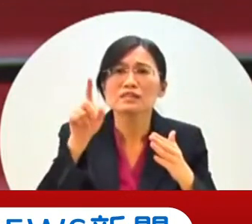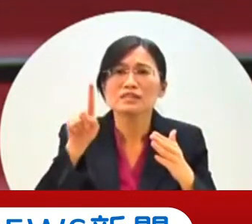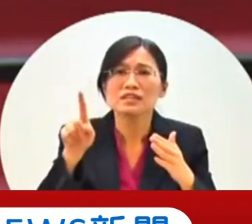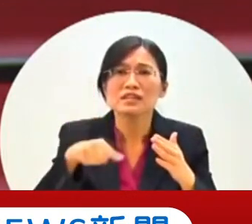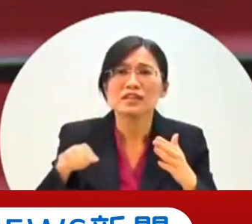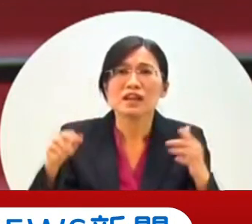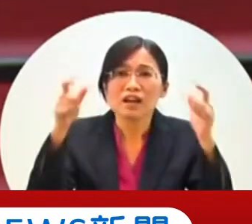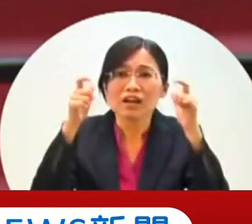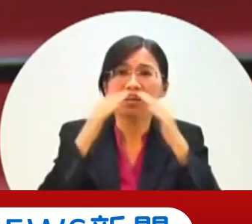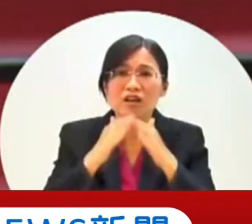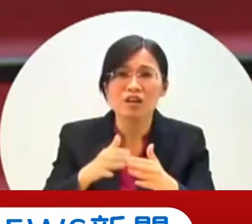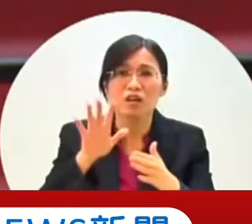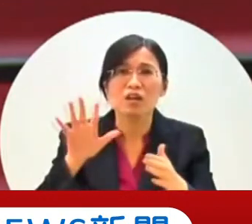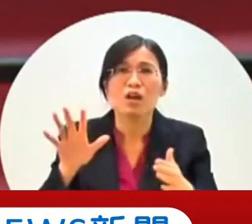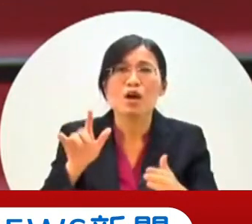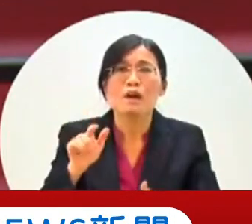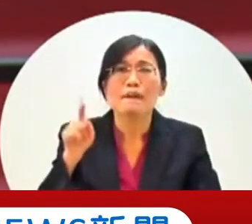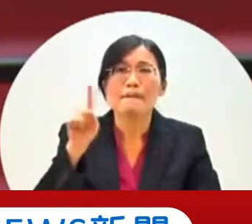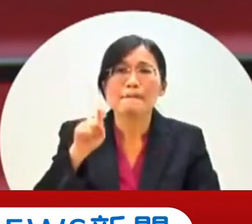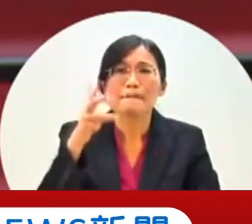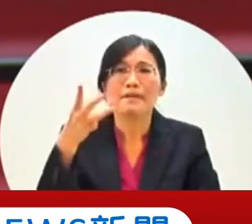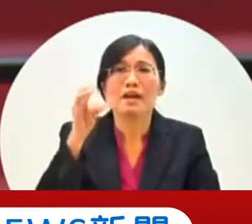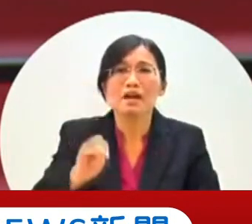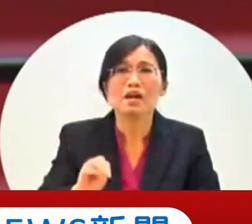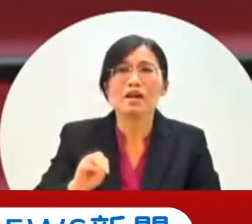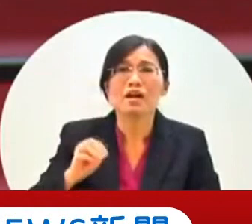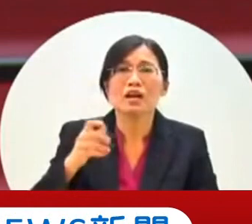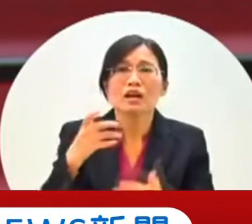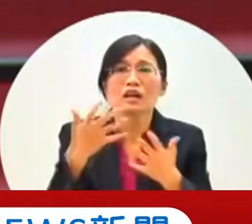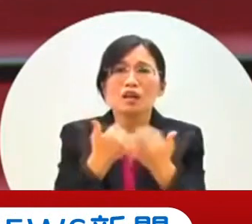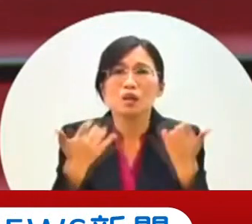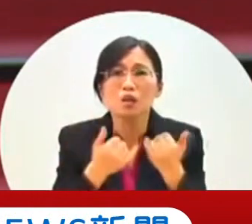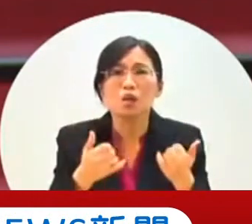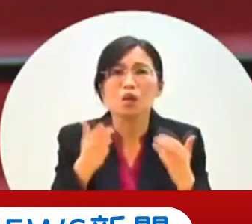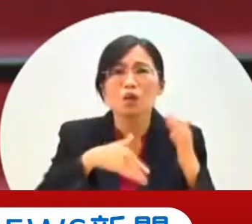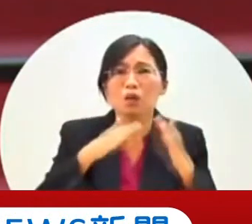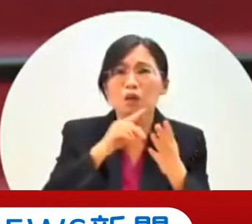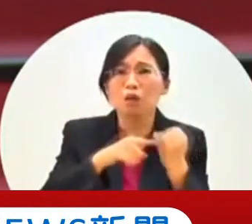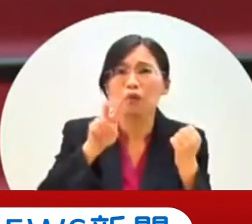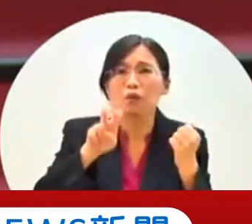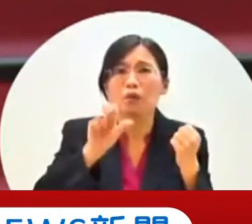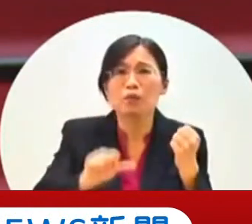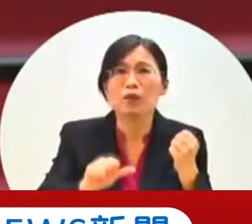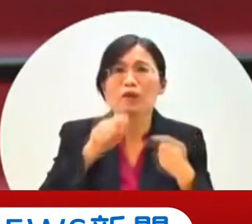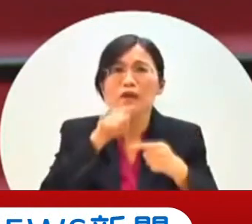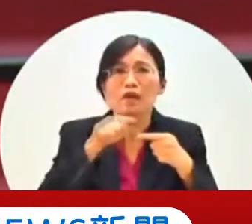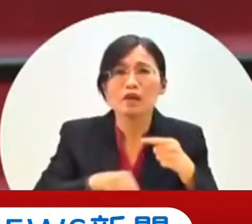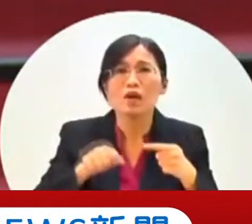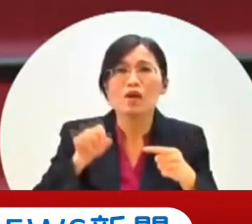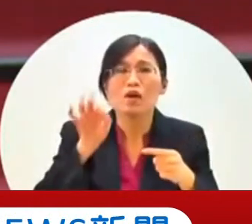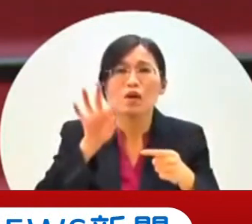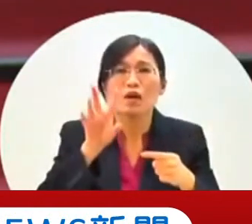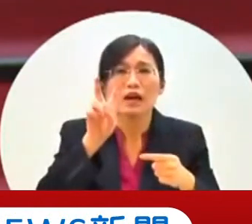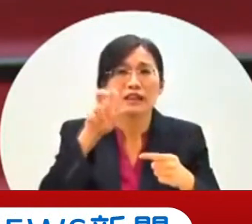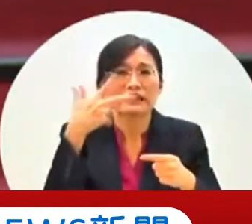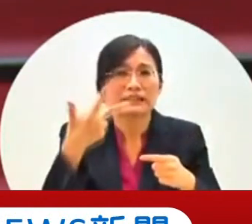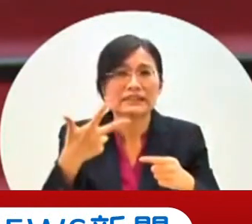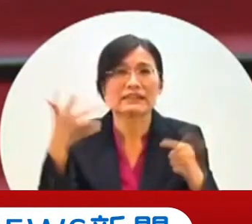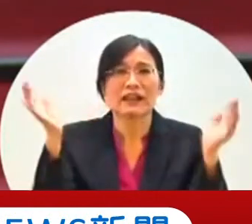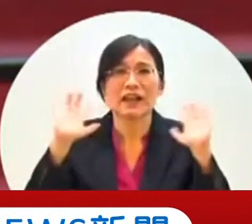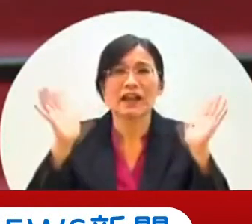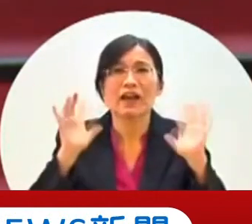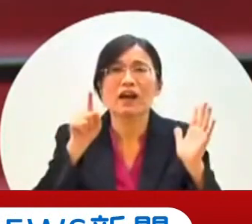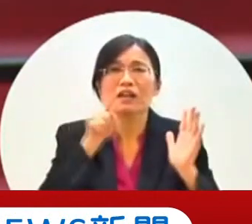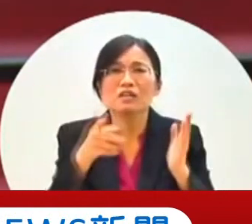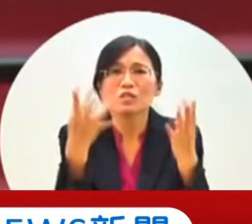132,841名国小学生，252所小学，平均每校有527位学生。这些数据充